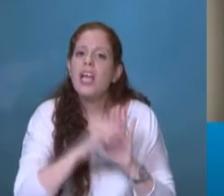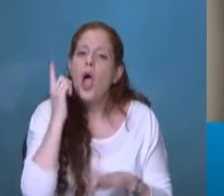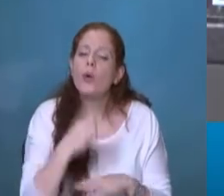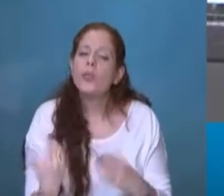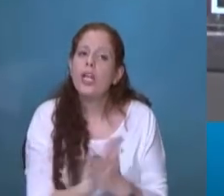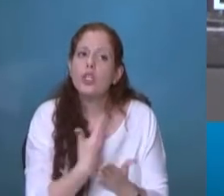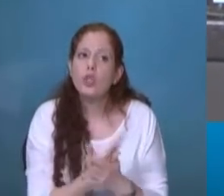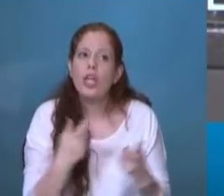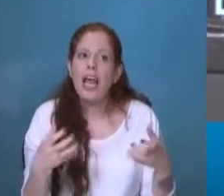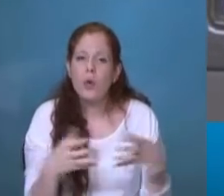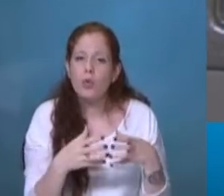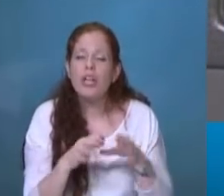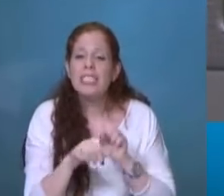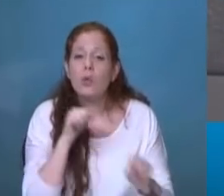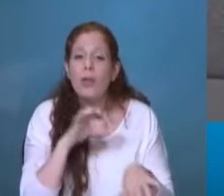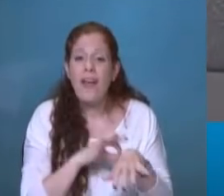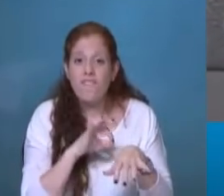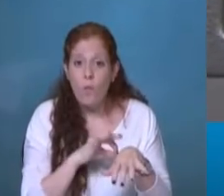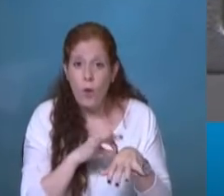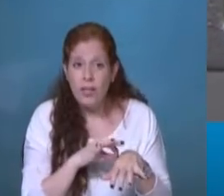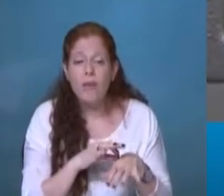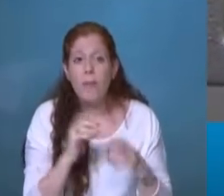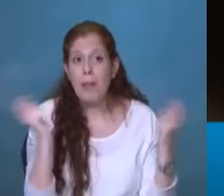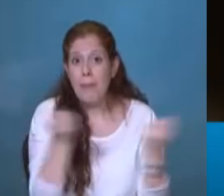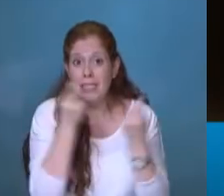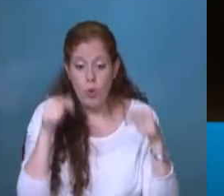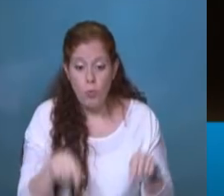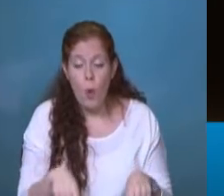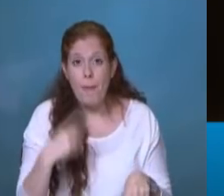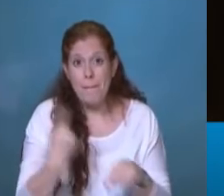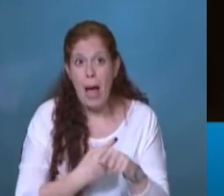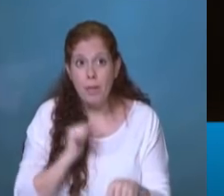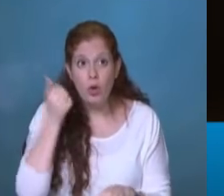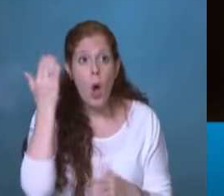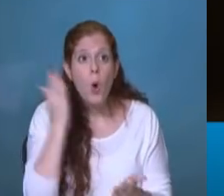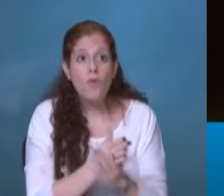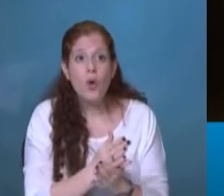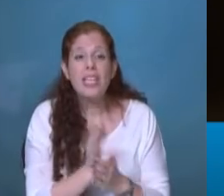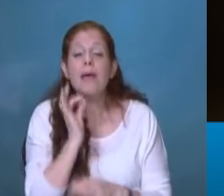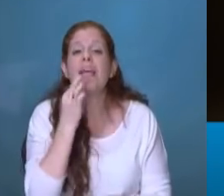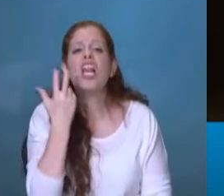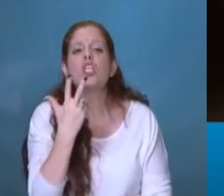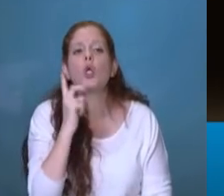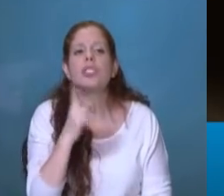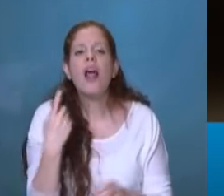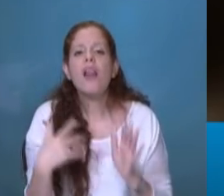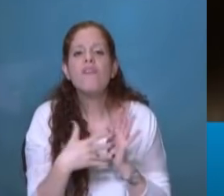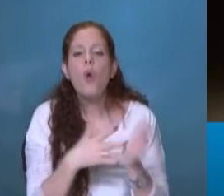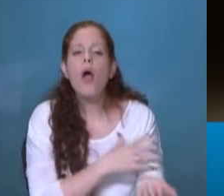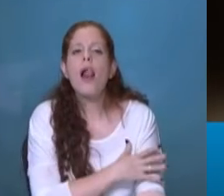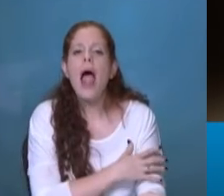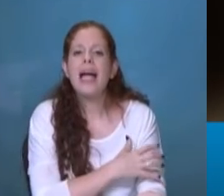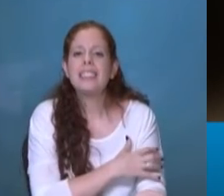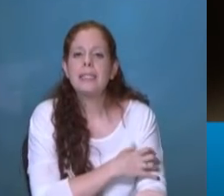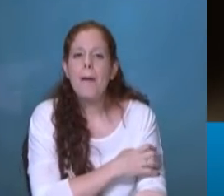של ההסתדרות הרפואית, ומתפרסמות כאן בפעם הראשונה, קובעות כי מגיל 3 יש לבדוק לחץ דם אצל ילדים